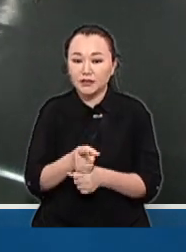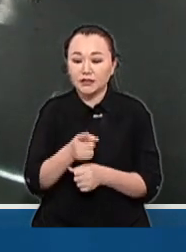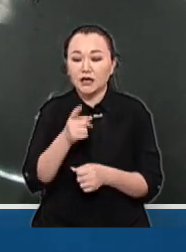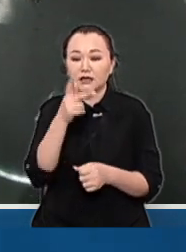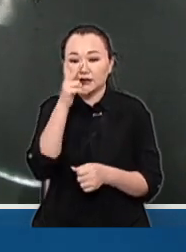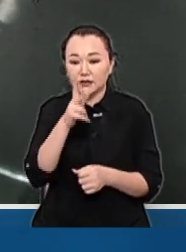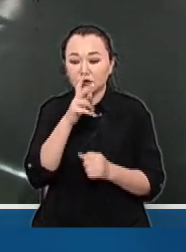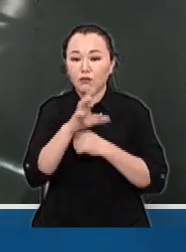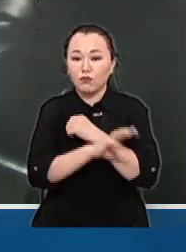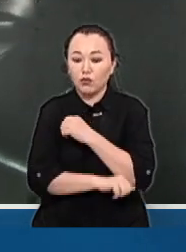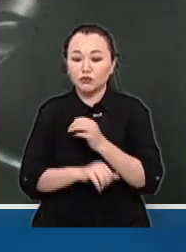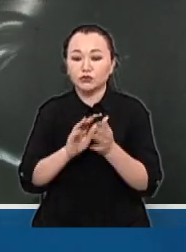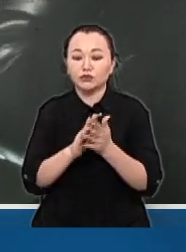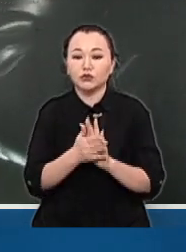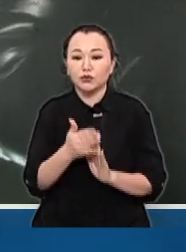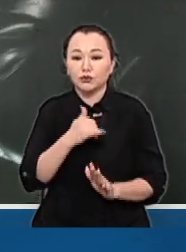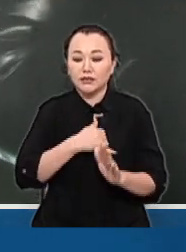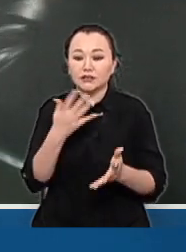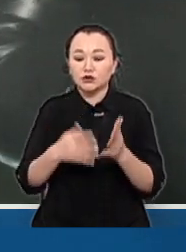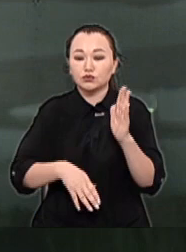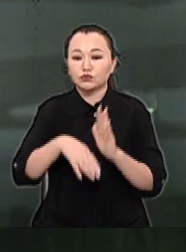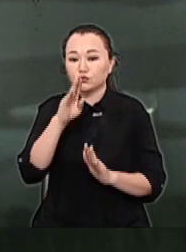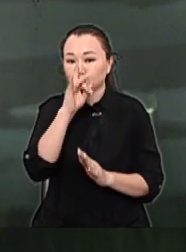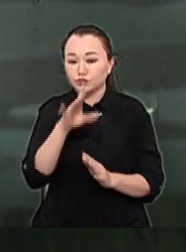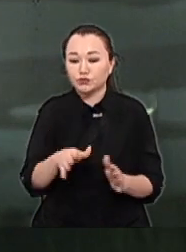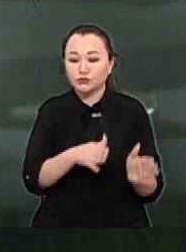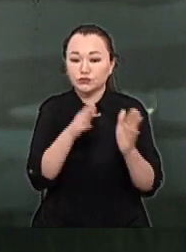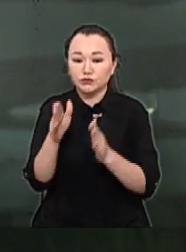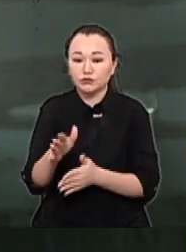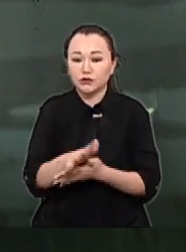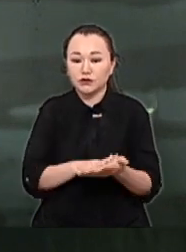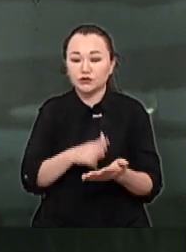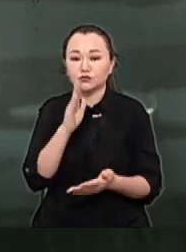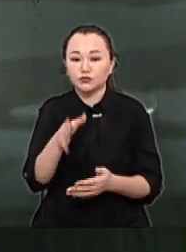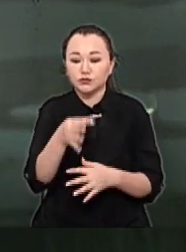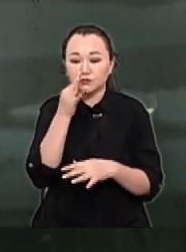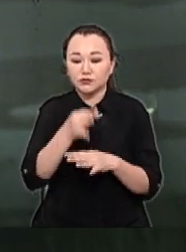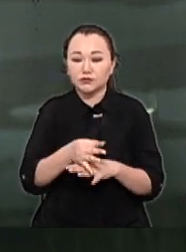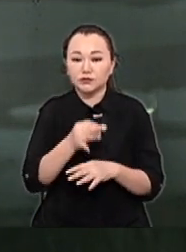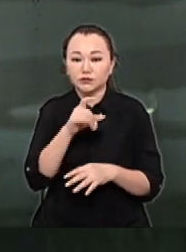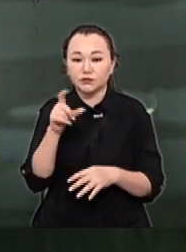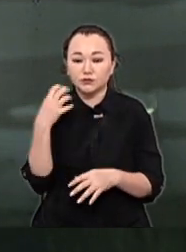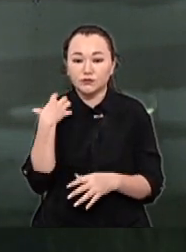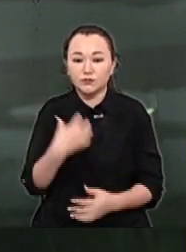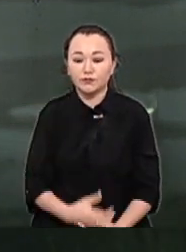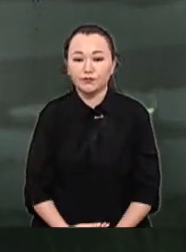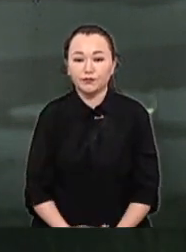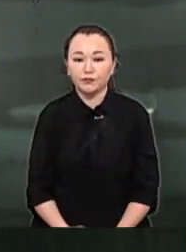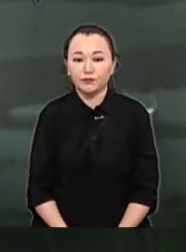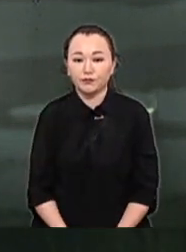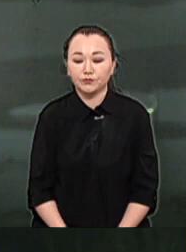3 айдан кейін жағдай өзімізде жақсармаса, мораторий әрі қарай созылады дейді жауаптылар.